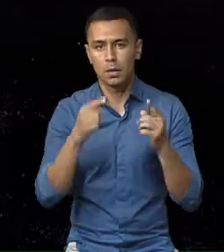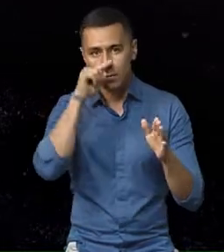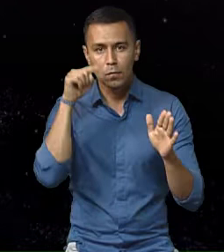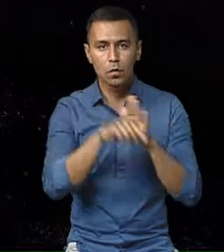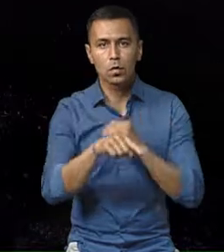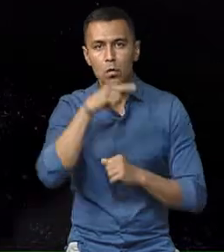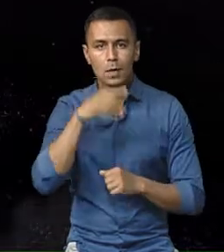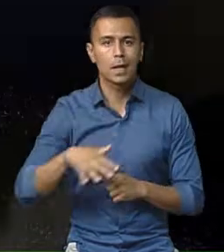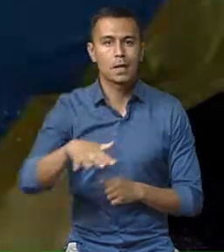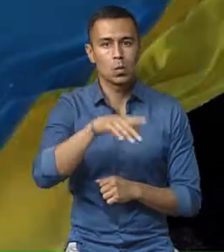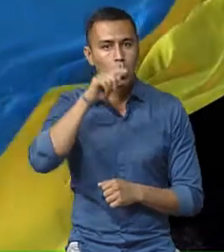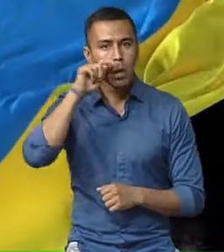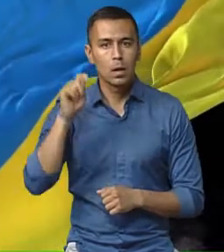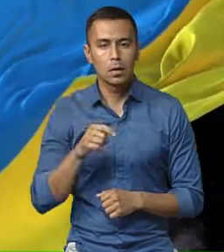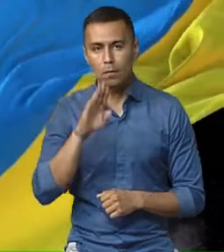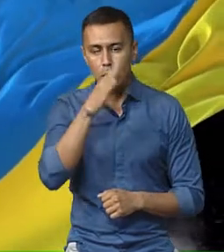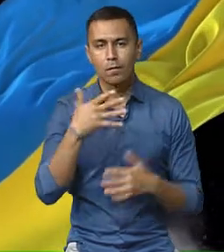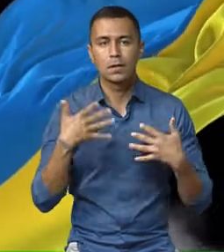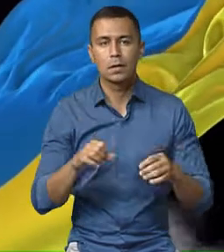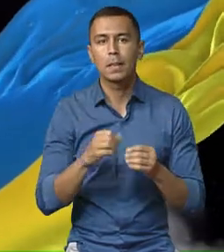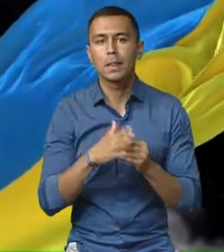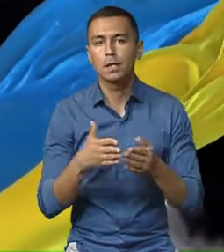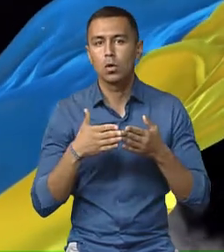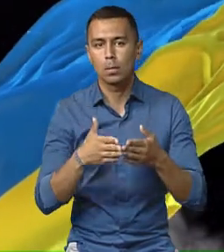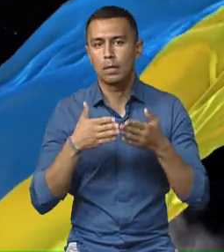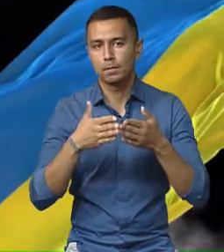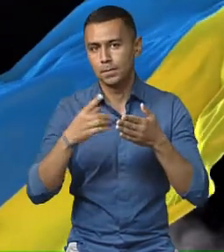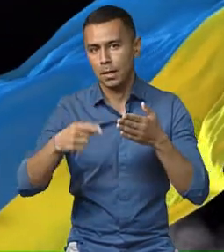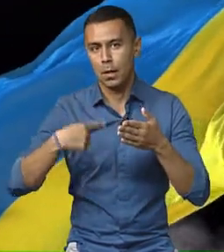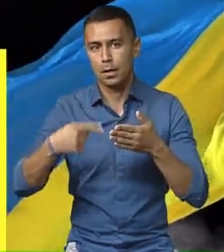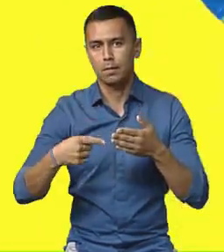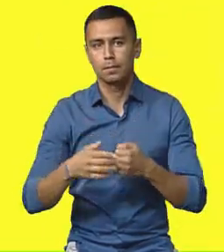вторгнення Росії на територію України ворог втратив 15 кораблів та катерів.